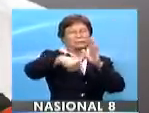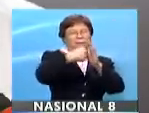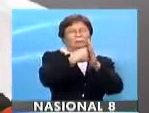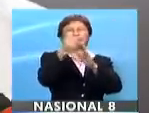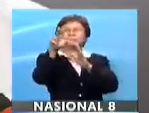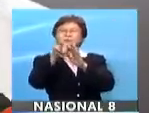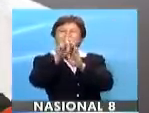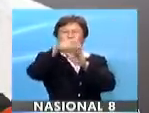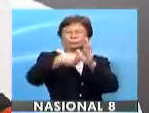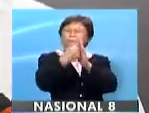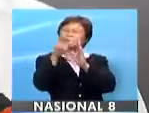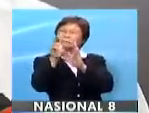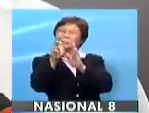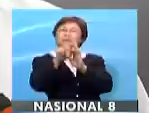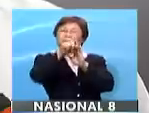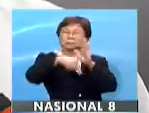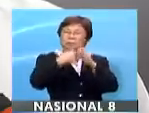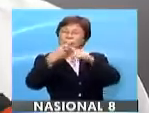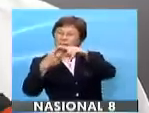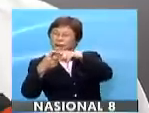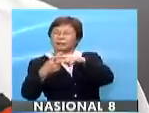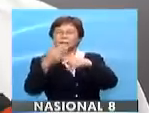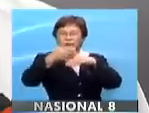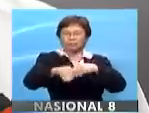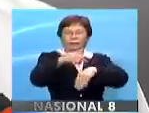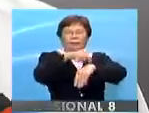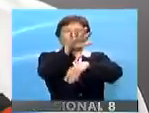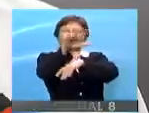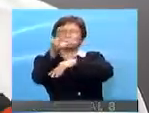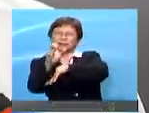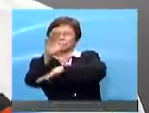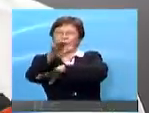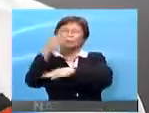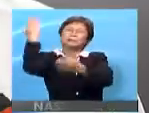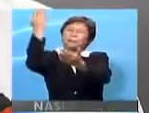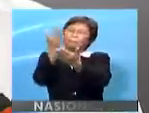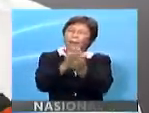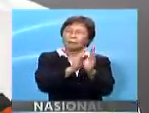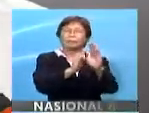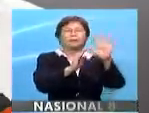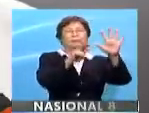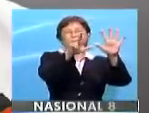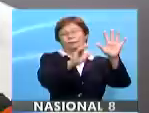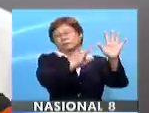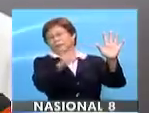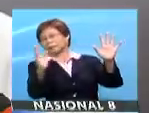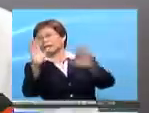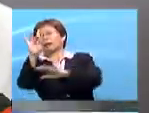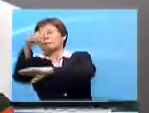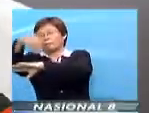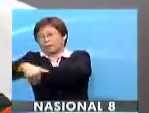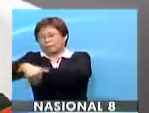lagi, iaitu daripada selepas asar 5.30 petang sehinggalah pukul 8 malam